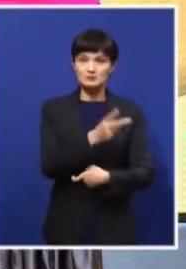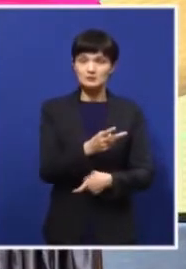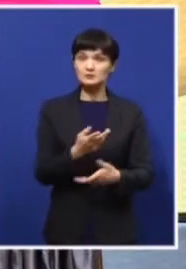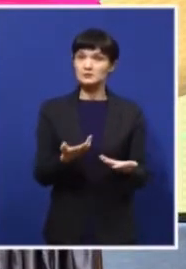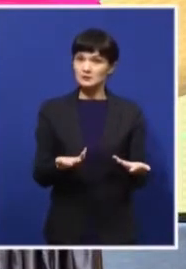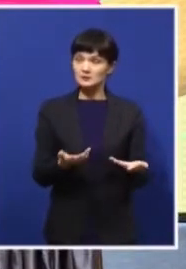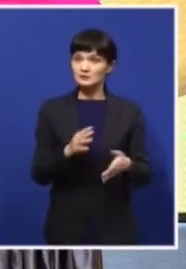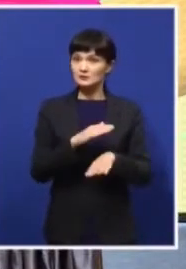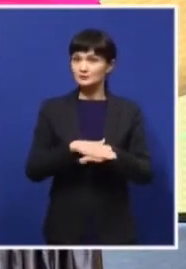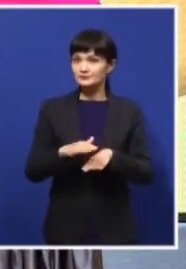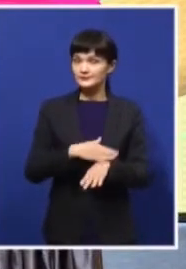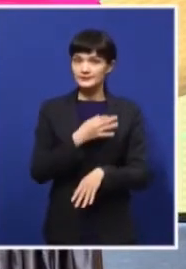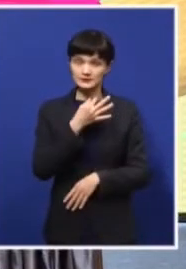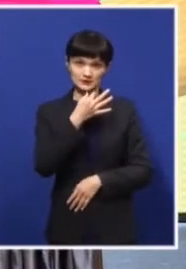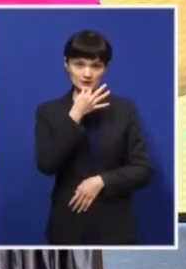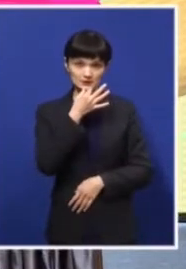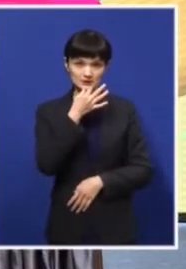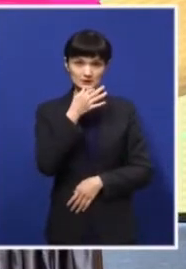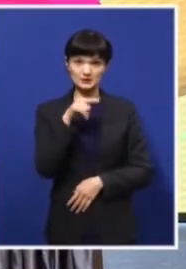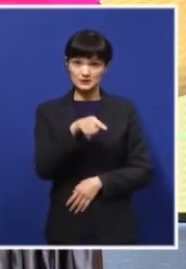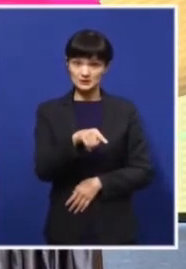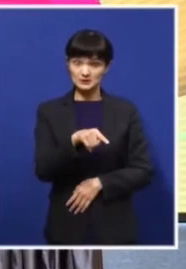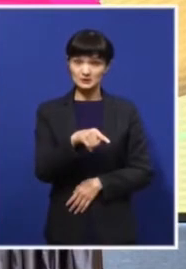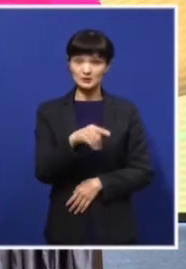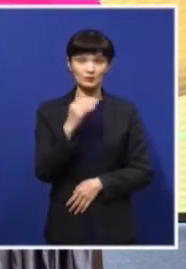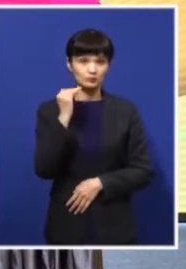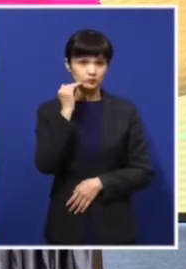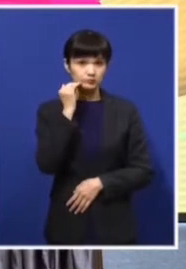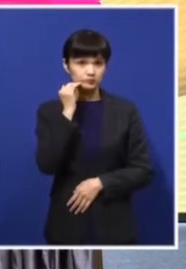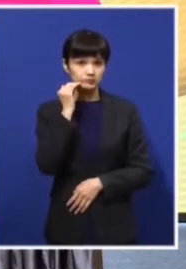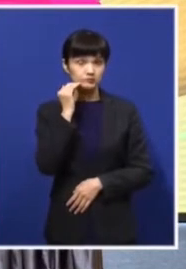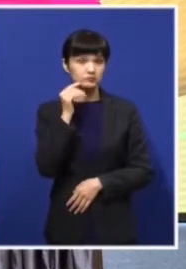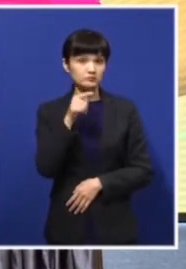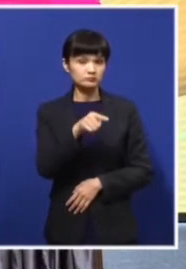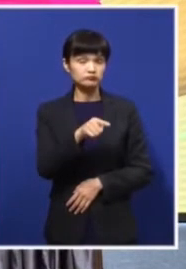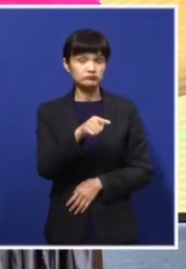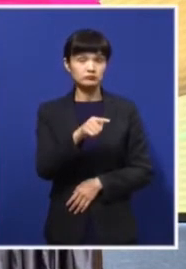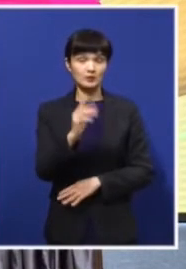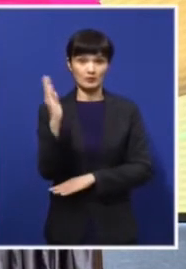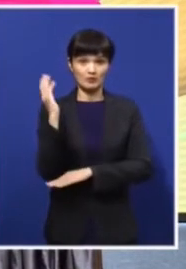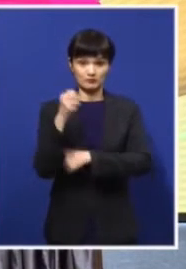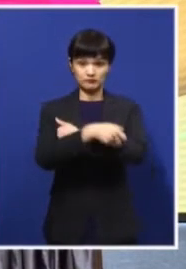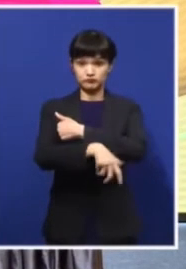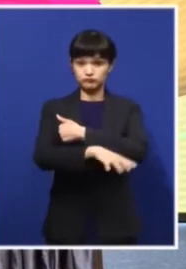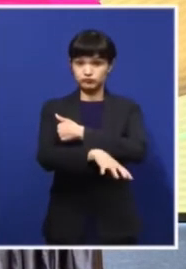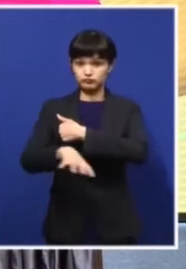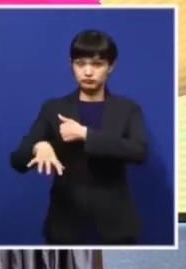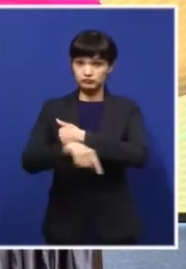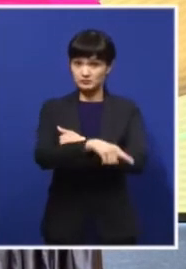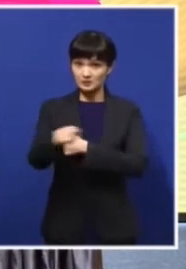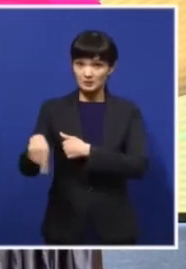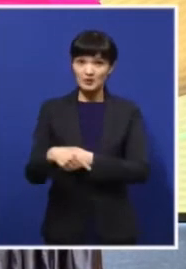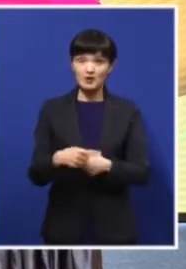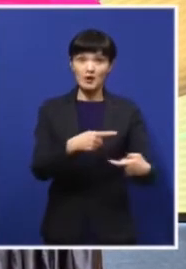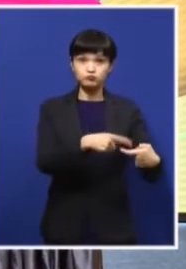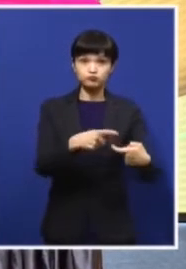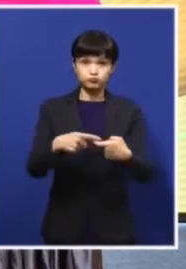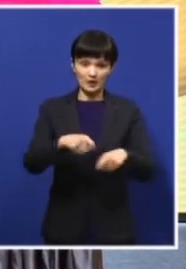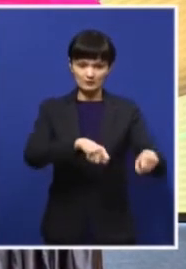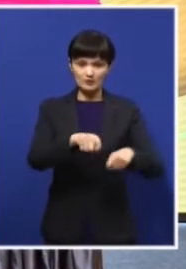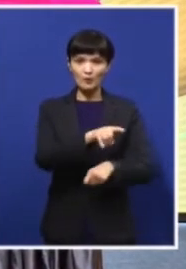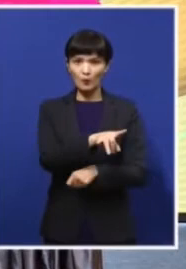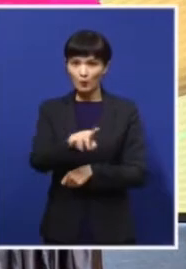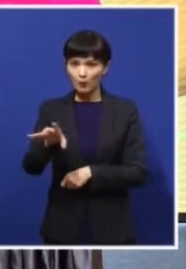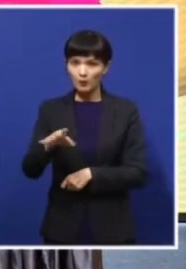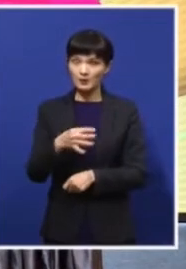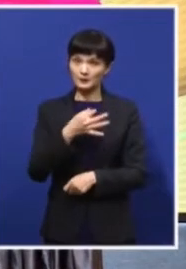会不会受到好像说，如果说彼此各跨部会都在绑定的话，会不会影响到